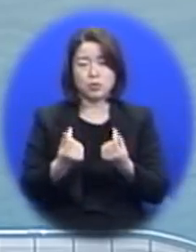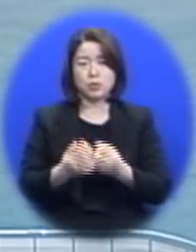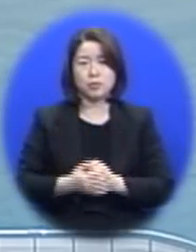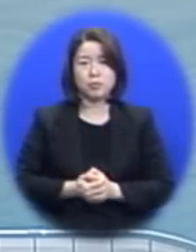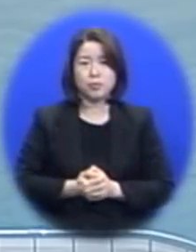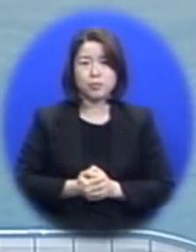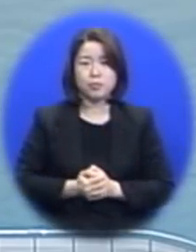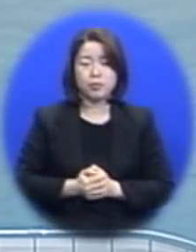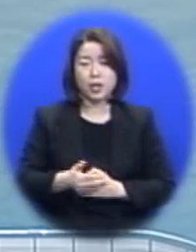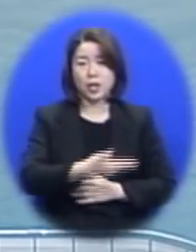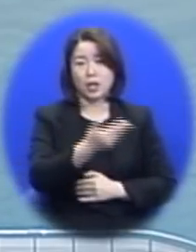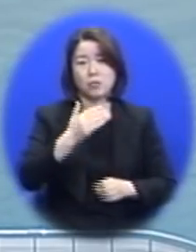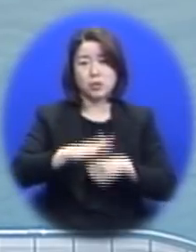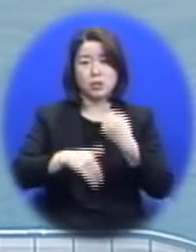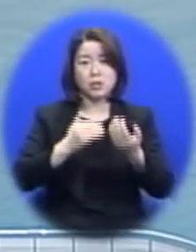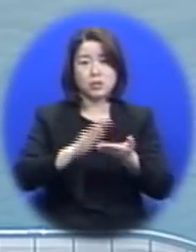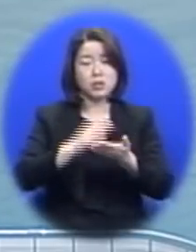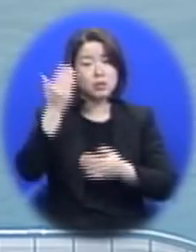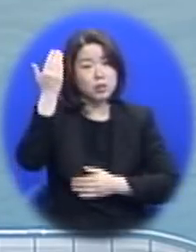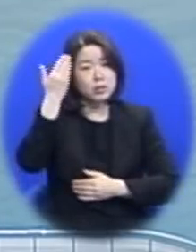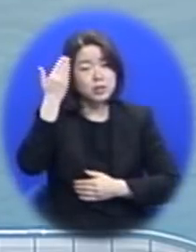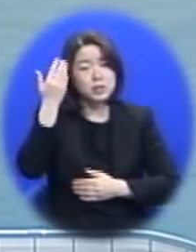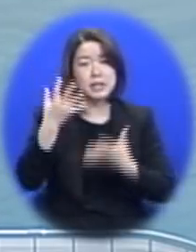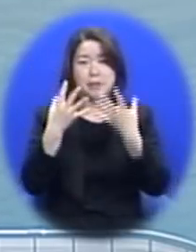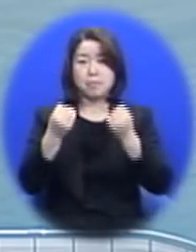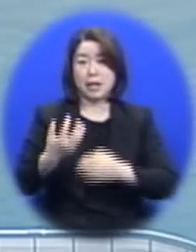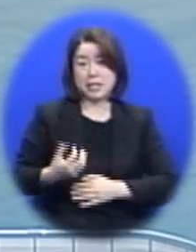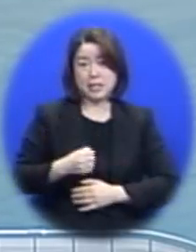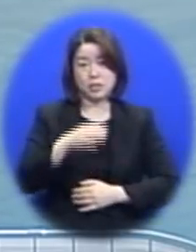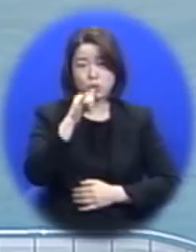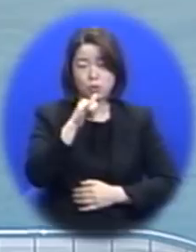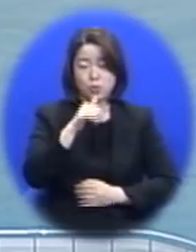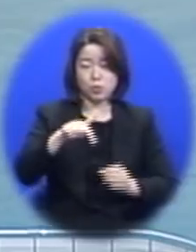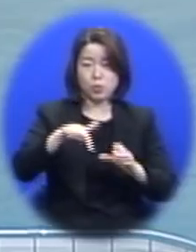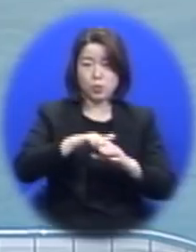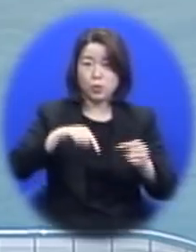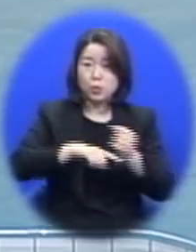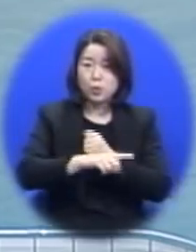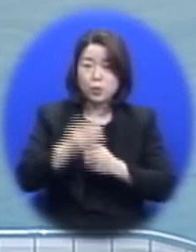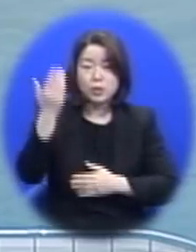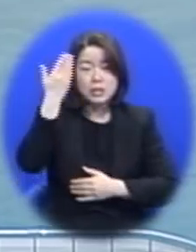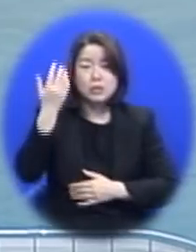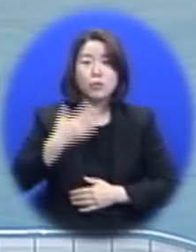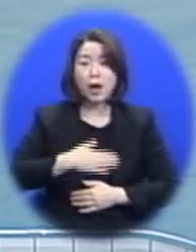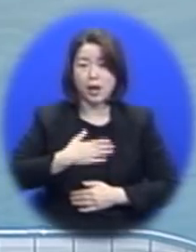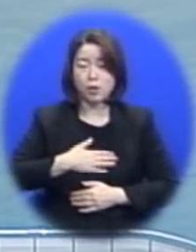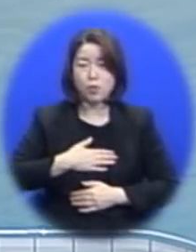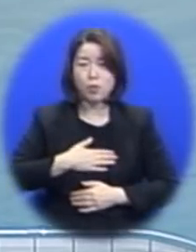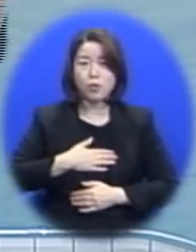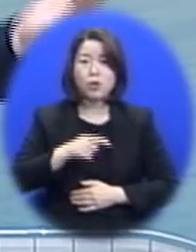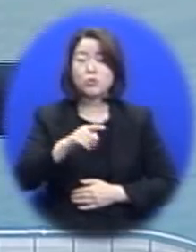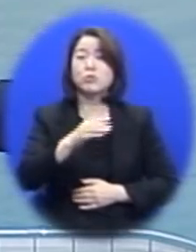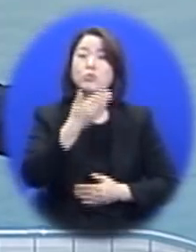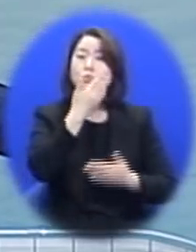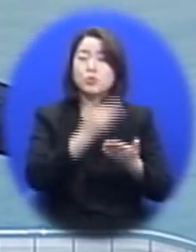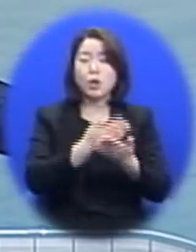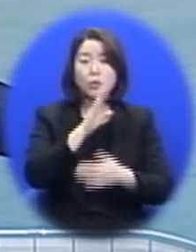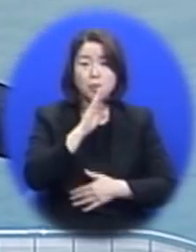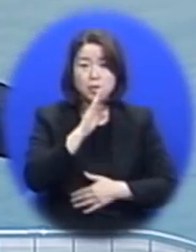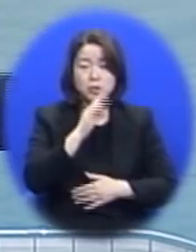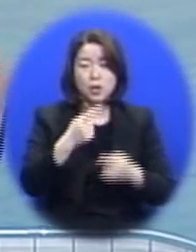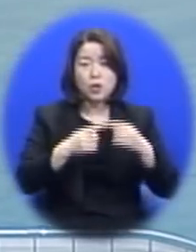여러분 성경 지식을 많이 가지고 있고 교리 지식도 알고 되게 중요해요. 교회 생활 열심히 해야